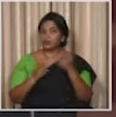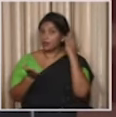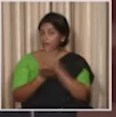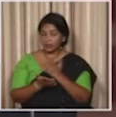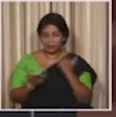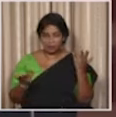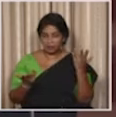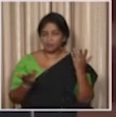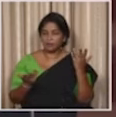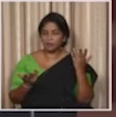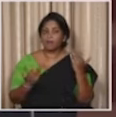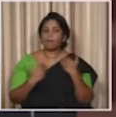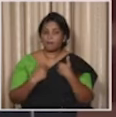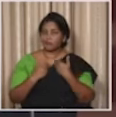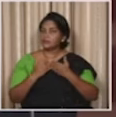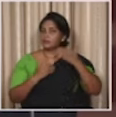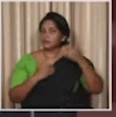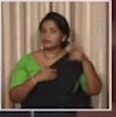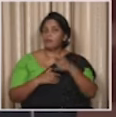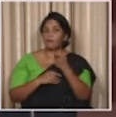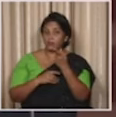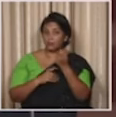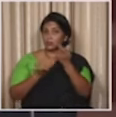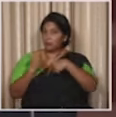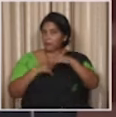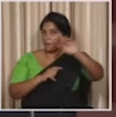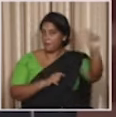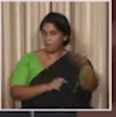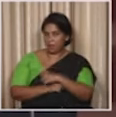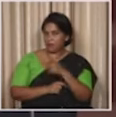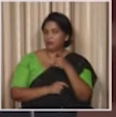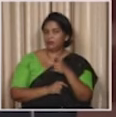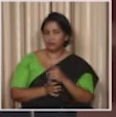නැත්නම් අපි ඉදිරියේදී මේ මුදල ඒ අයගේ ගාය කරනවා.